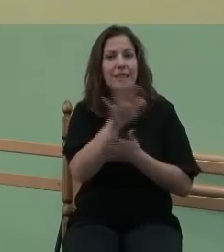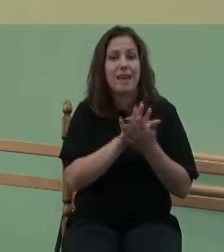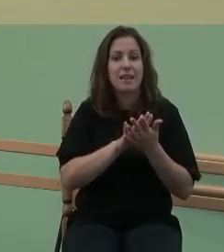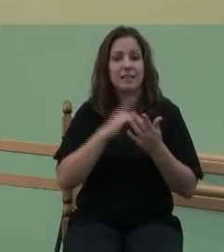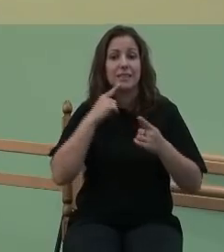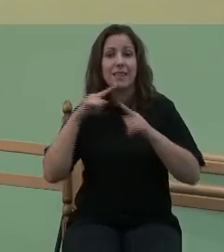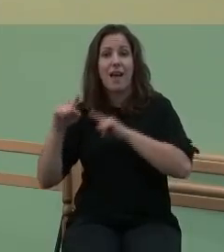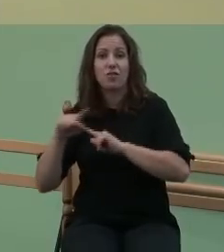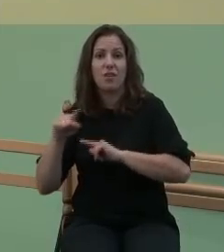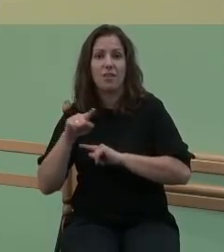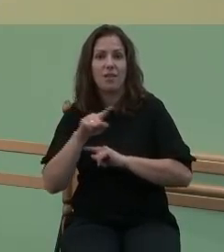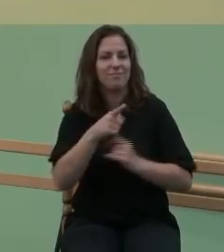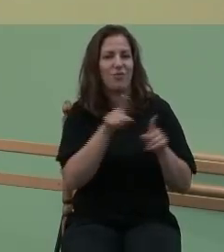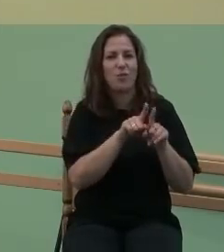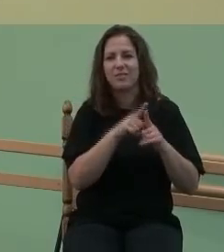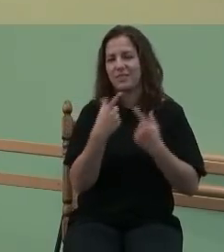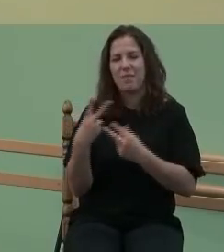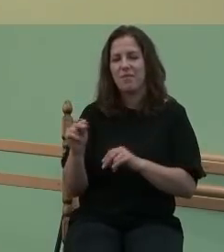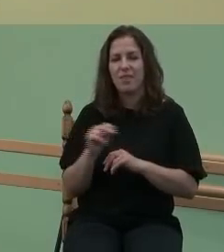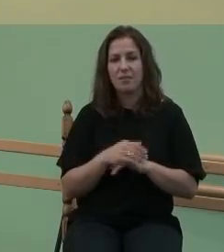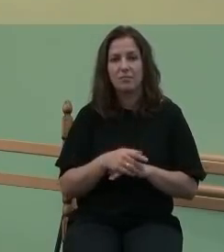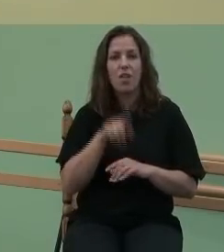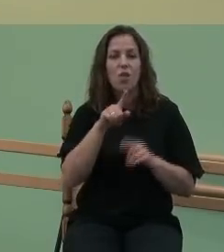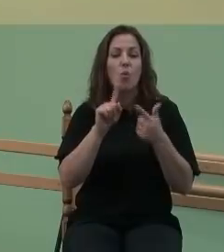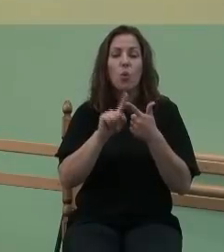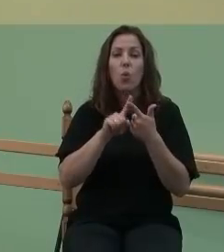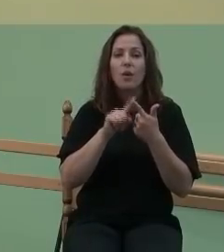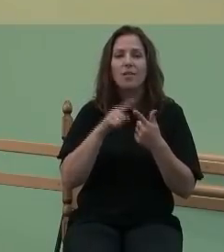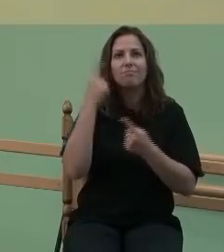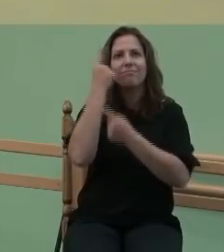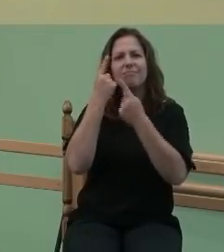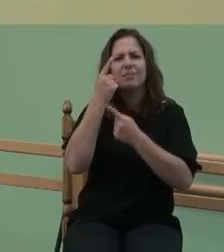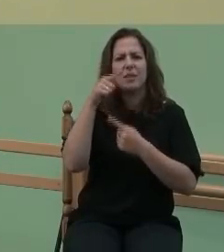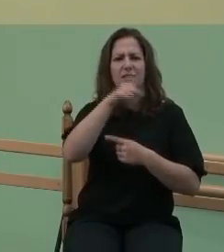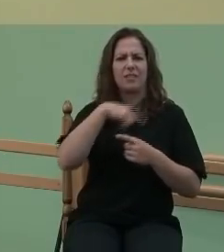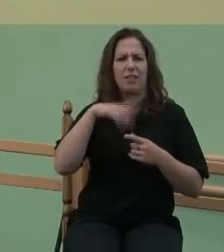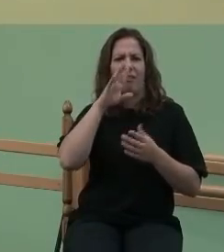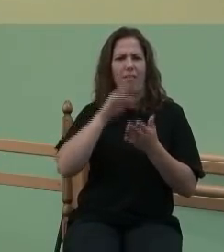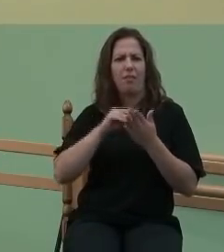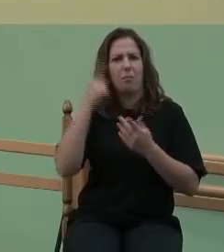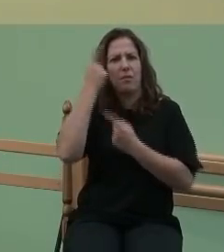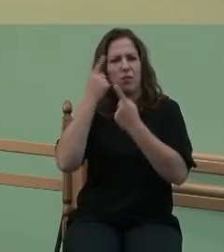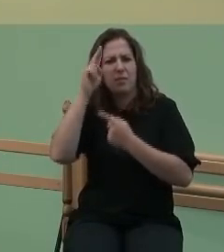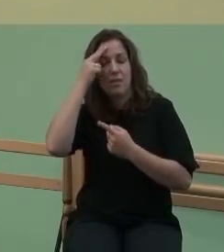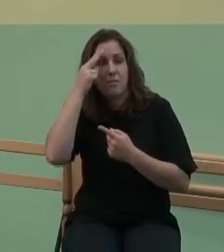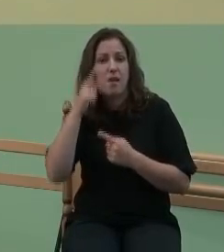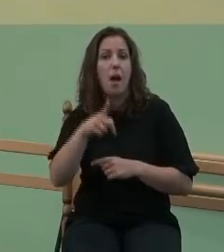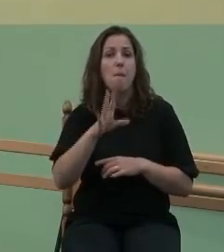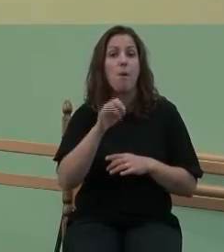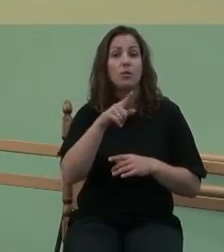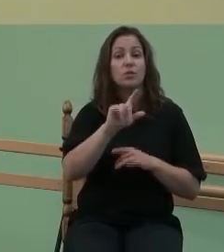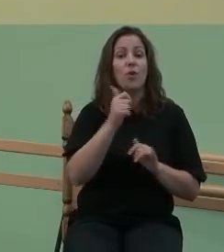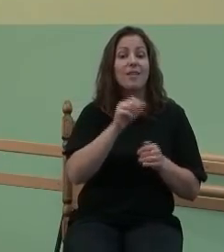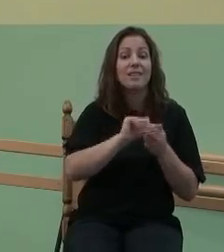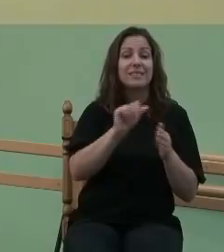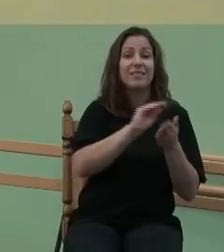znaczenie tekstu to nie to samo. I to jest drugie złudzenie, które żywimy wobec prawa, dlatego że to, co